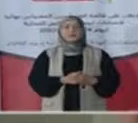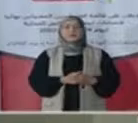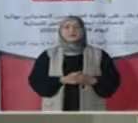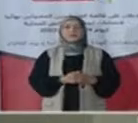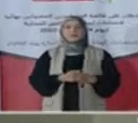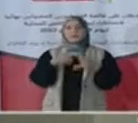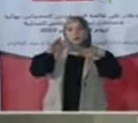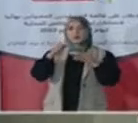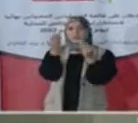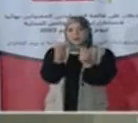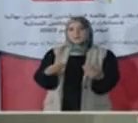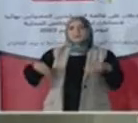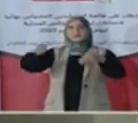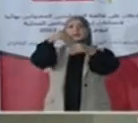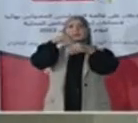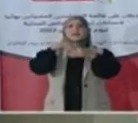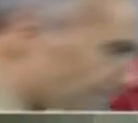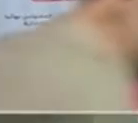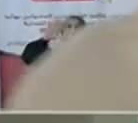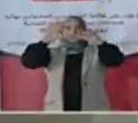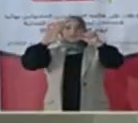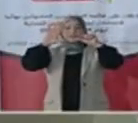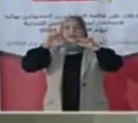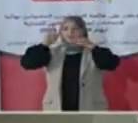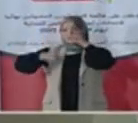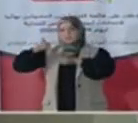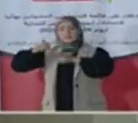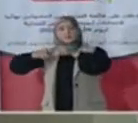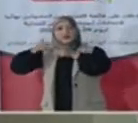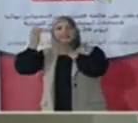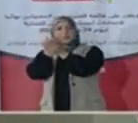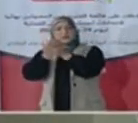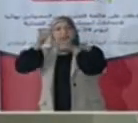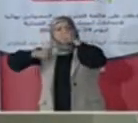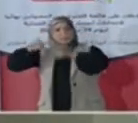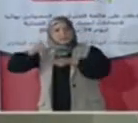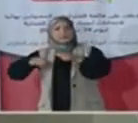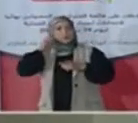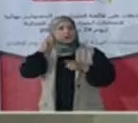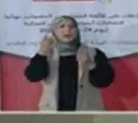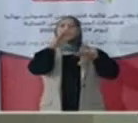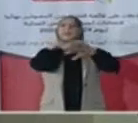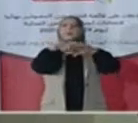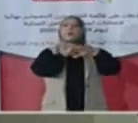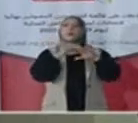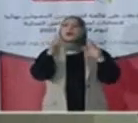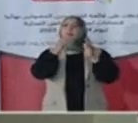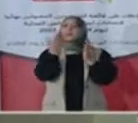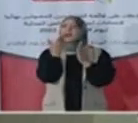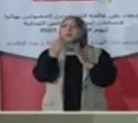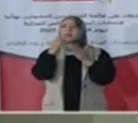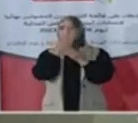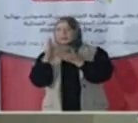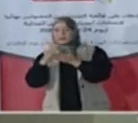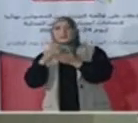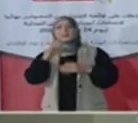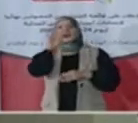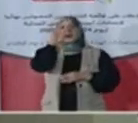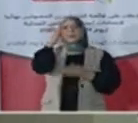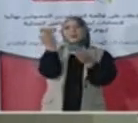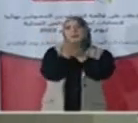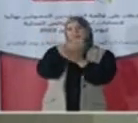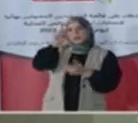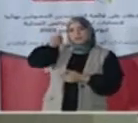وتم استئناف 6 أحكام ابتدائية، وكانت مآلات الطعون كالآتي: تم طرح 4 قضايا،